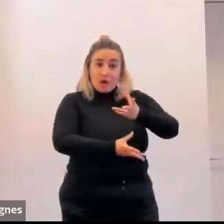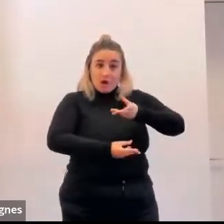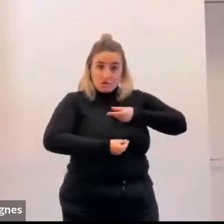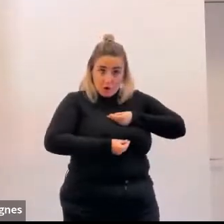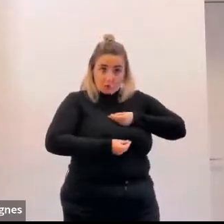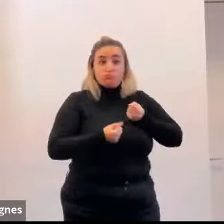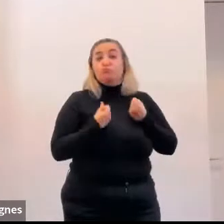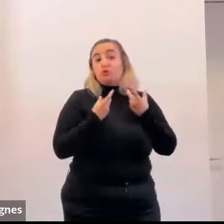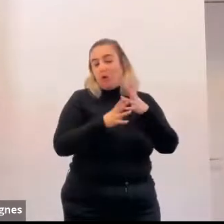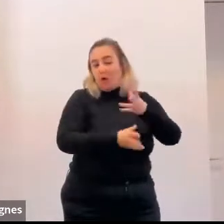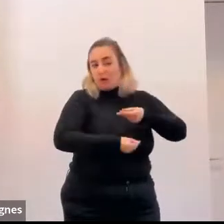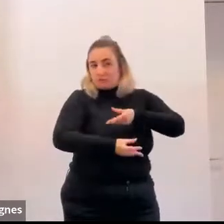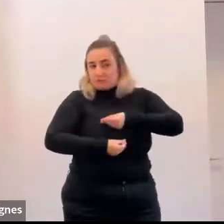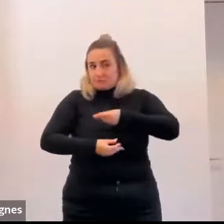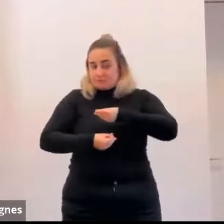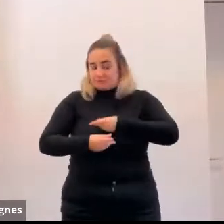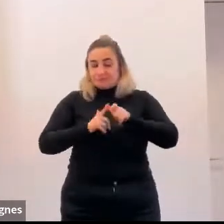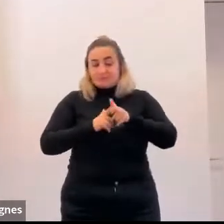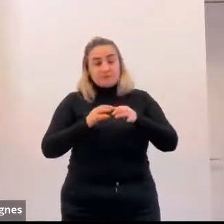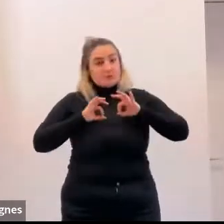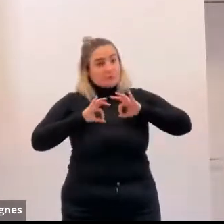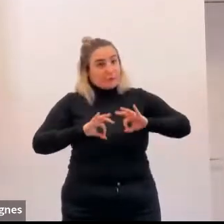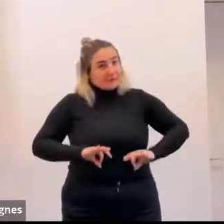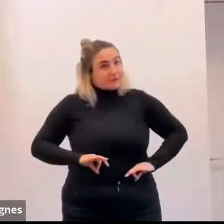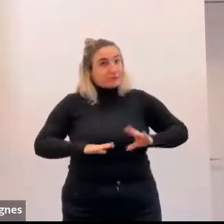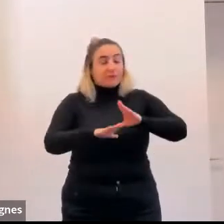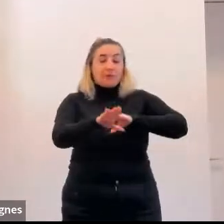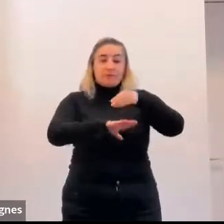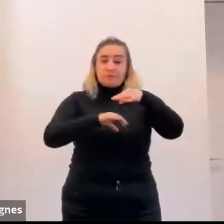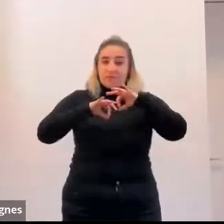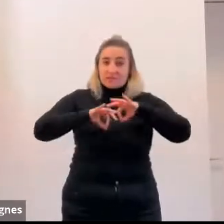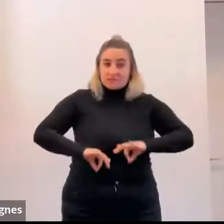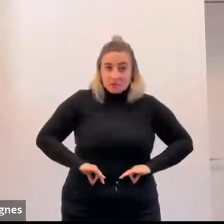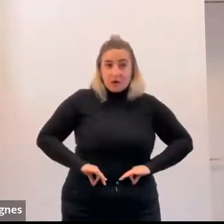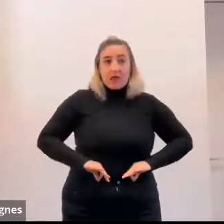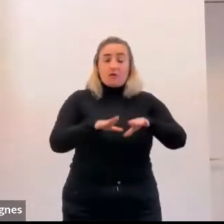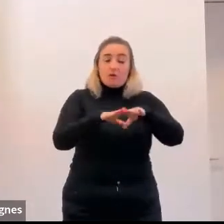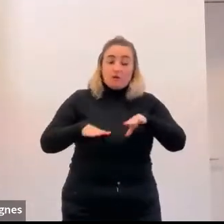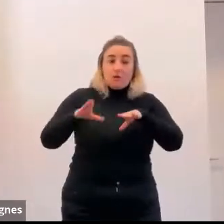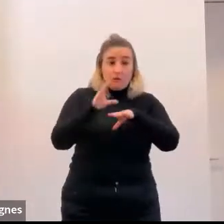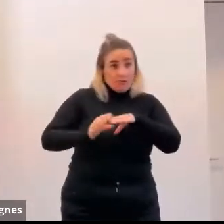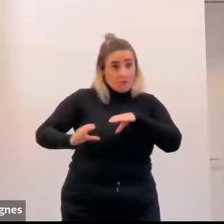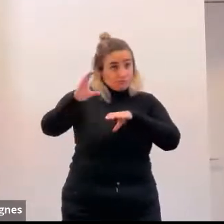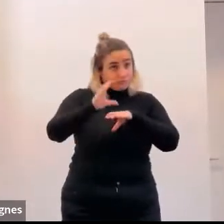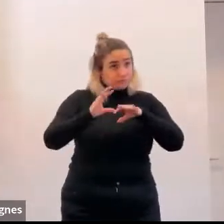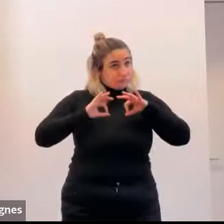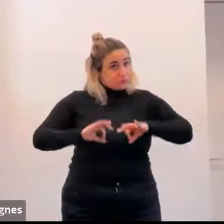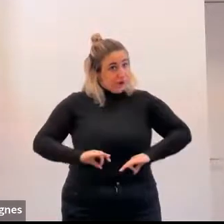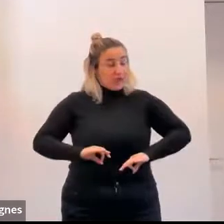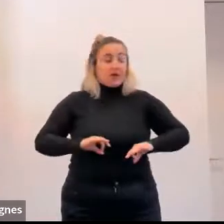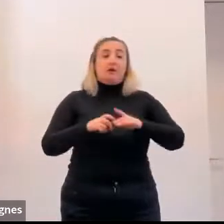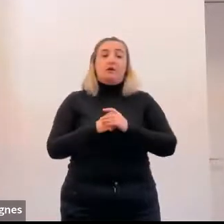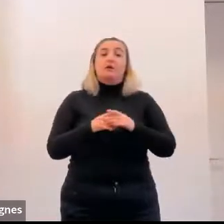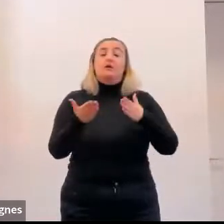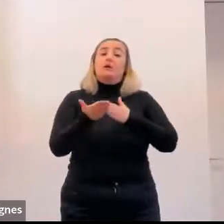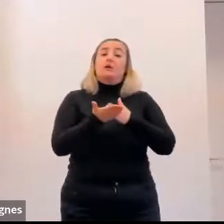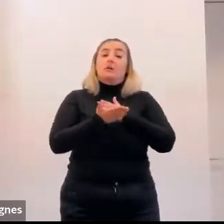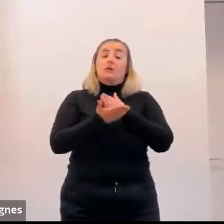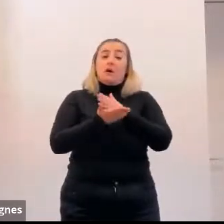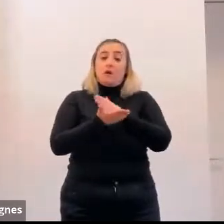la scolarisation, les temps scolaires, périscolaires, extrascolaires, un parcours